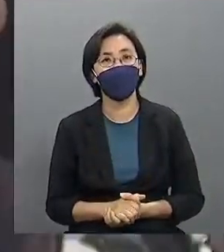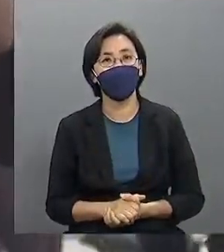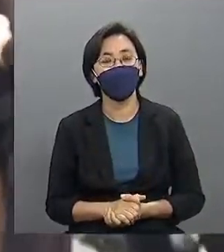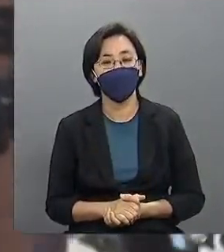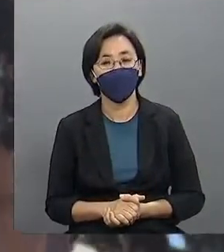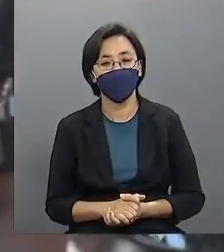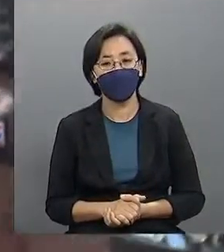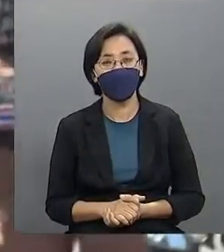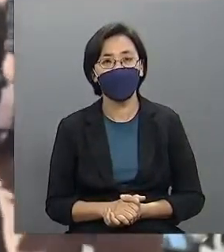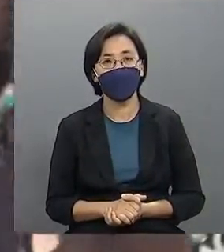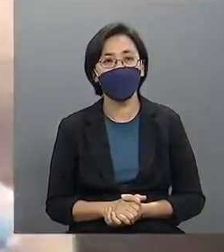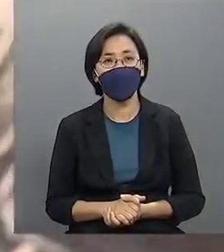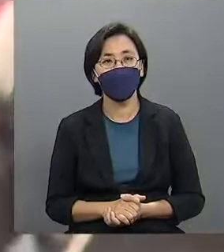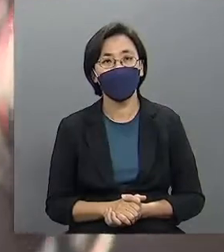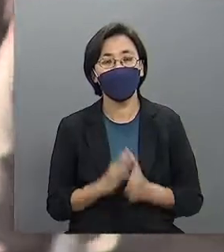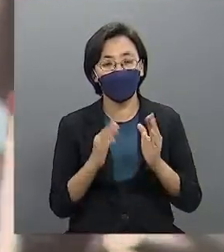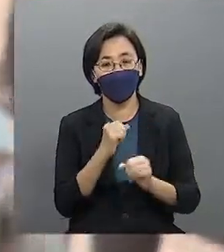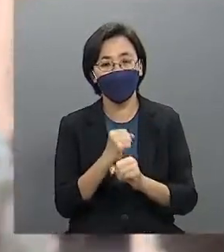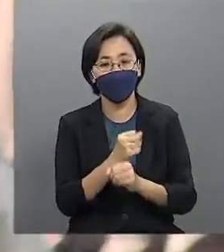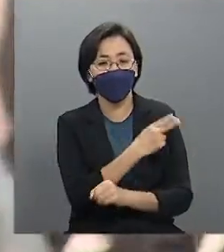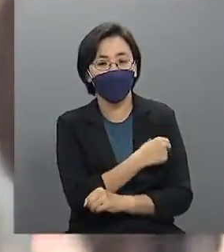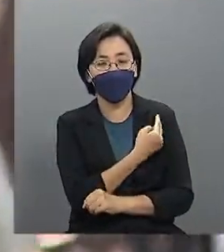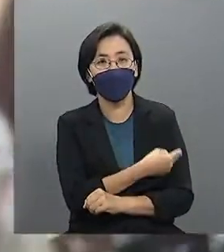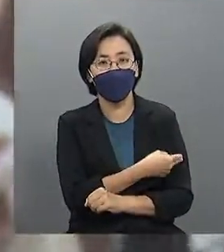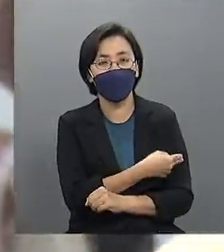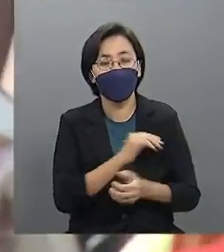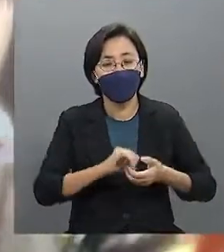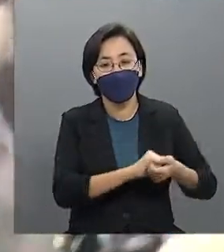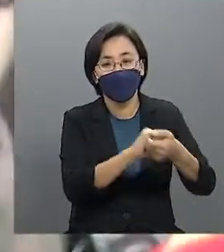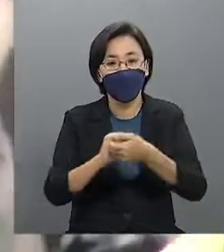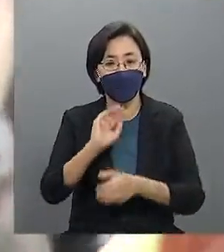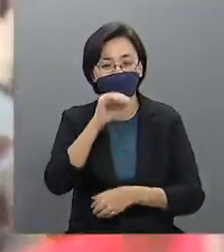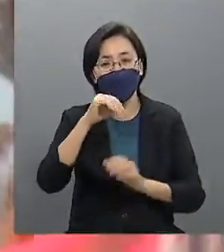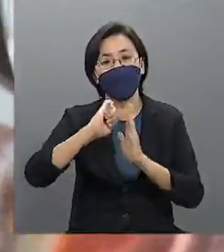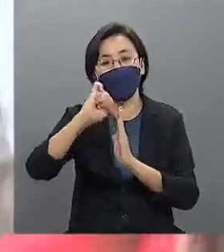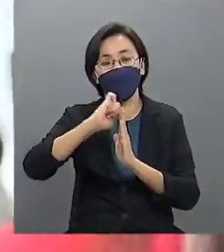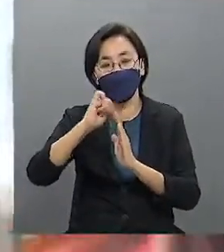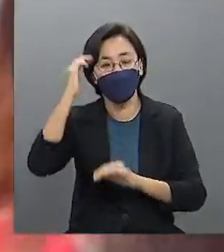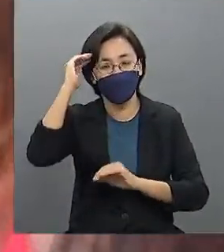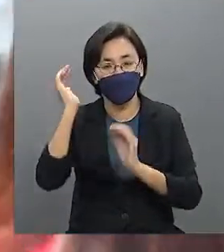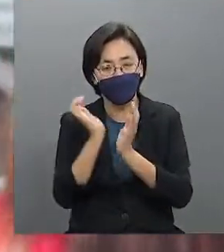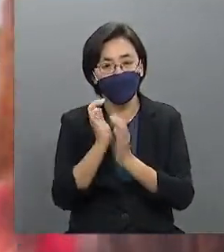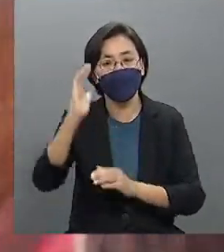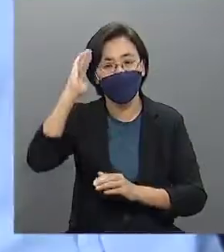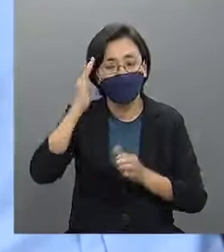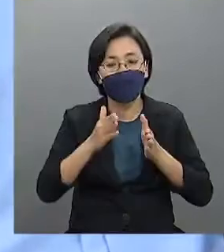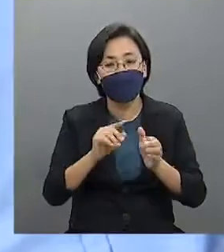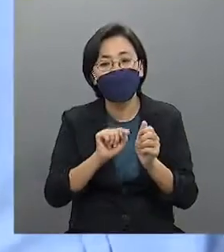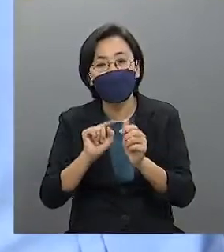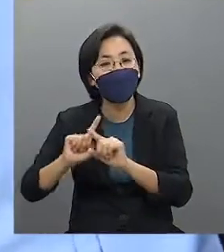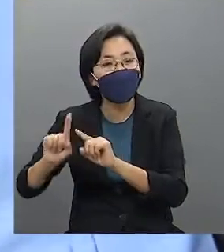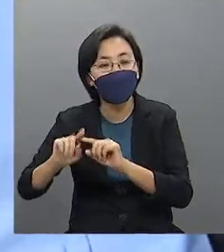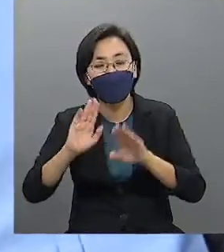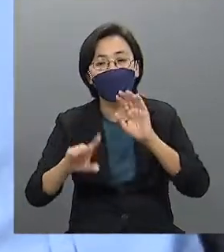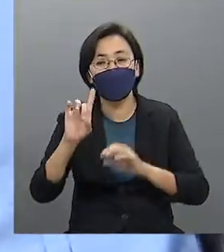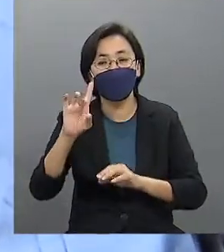ขณะเดียวกันเจ้าหน้าที่สาธารณสุขร่วมกับเทศบาลนครเชียงใหม่ตำรวจทหารและฝ่ายปกครองกว่า100คน